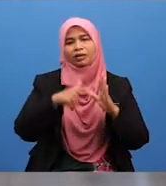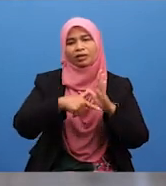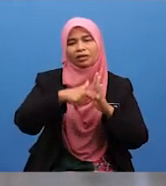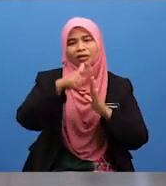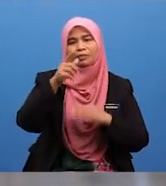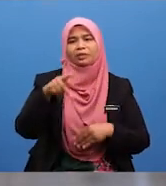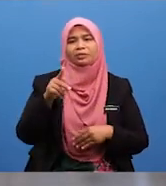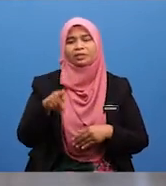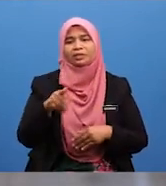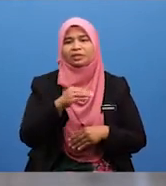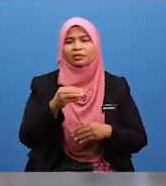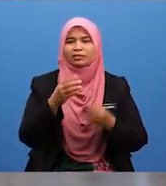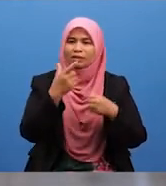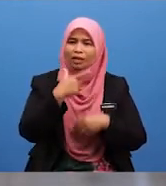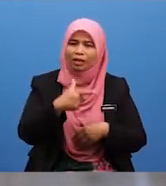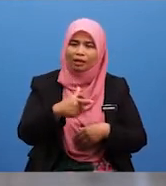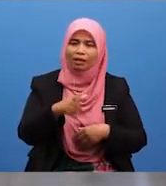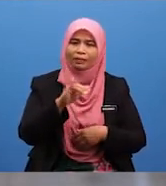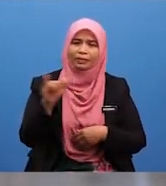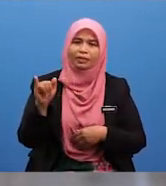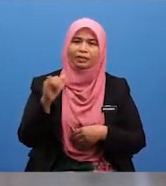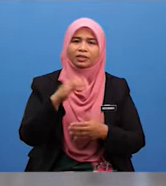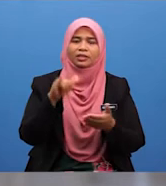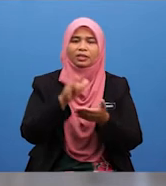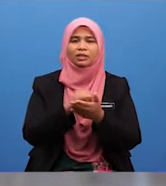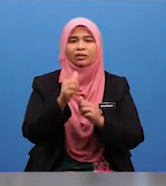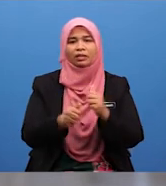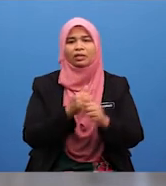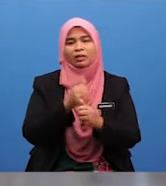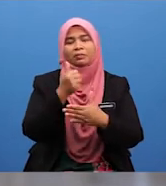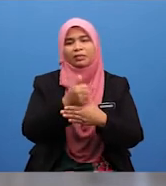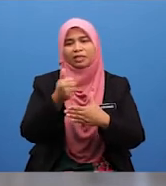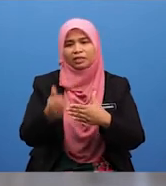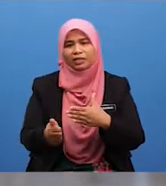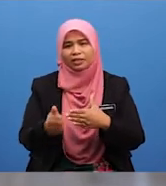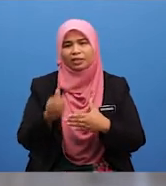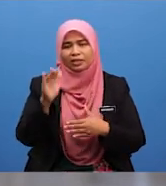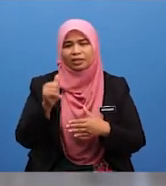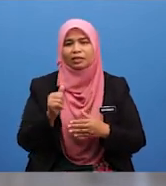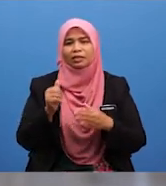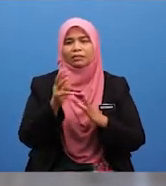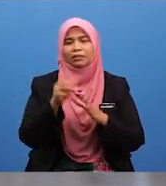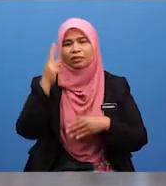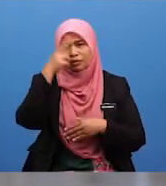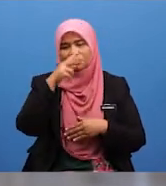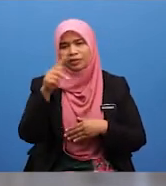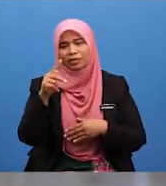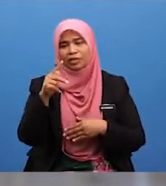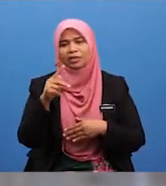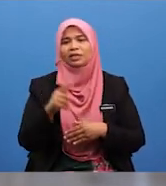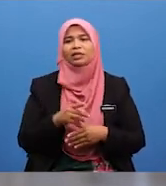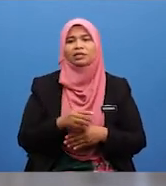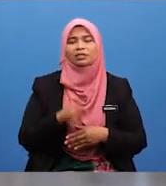pasti dan selama-lamanya, iaitu alam akhirat yang merupakan salah